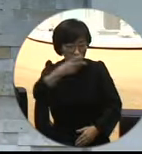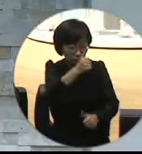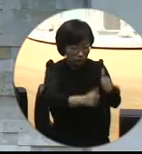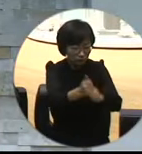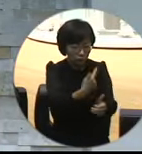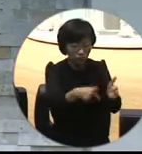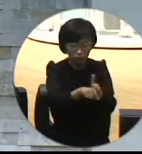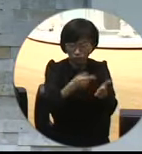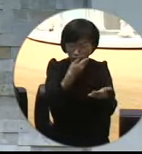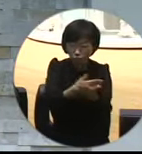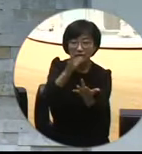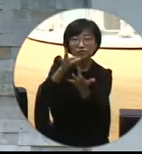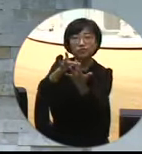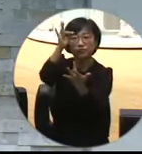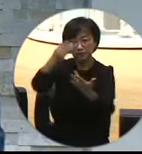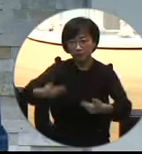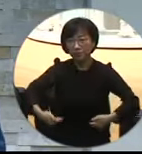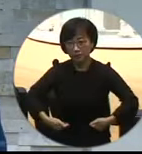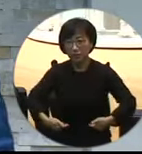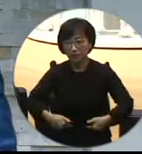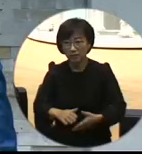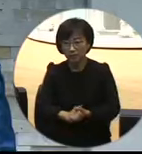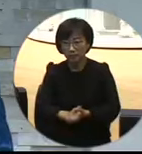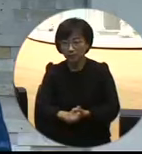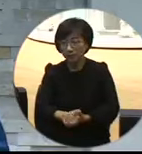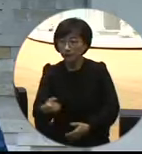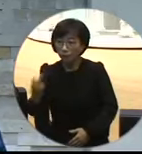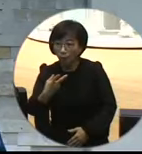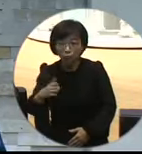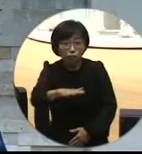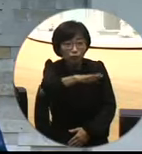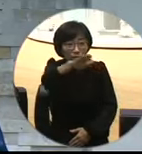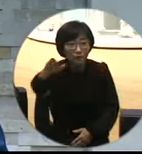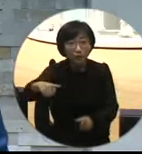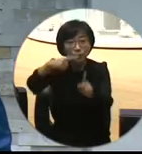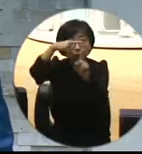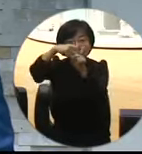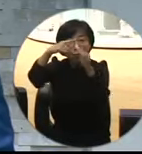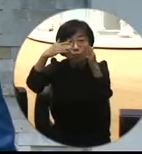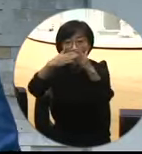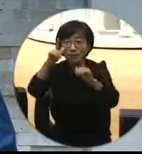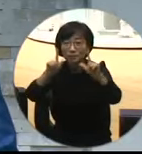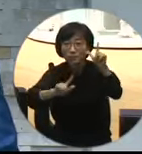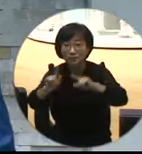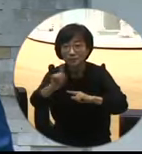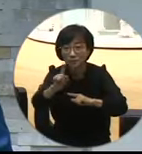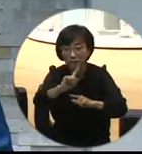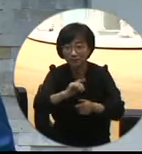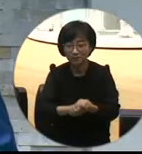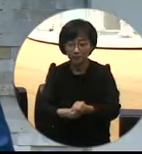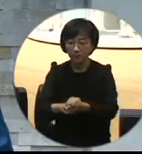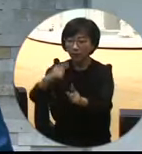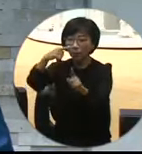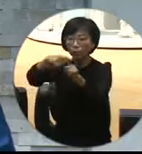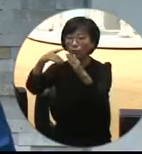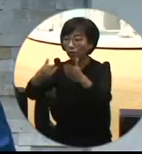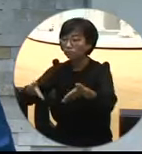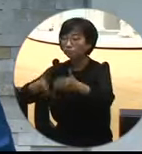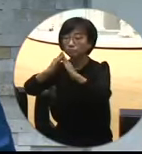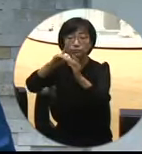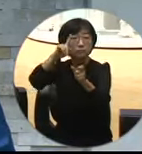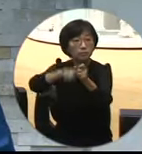구원받은 하나님의 자녀가 속해 있는 교회는 어떠냐? 교회가 뭘 왜 세워졌냐? 왜